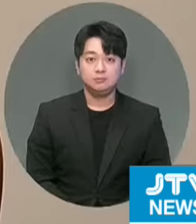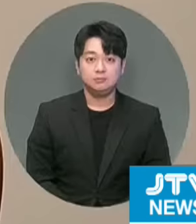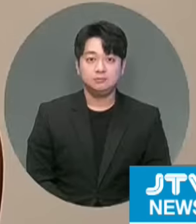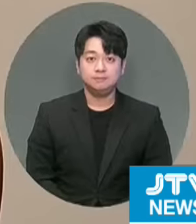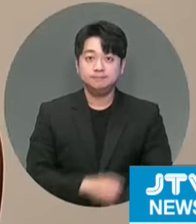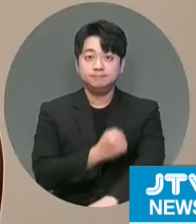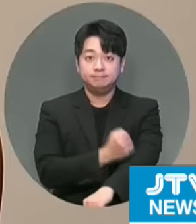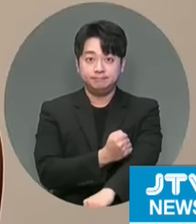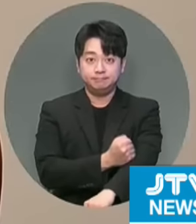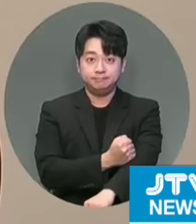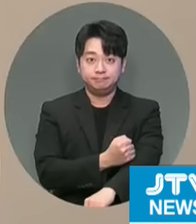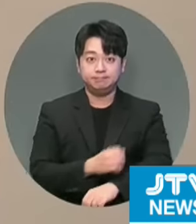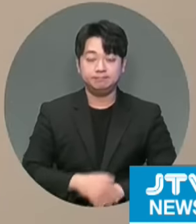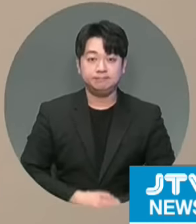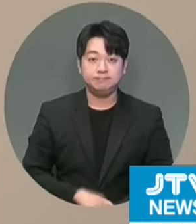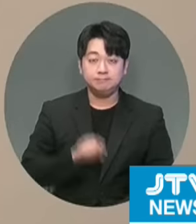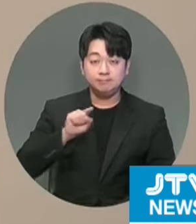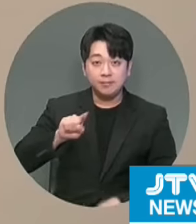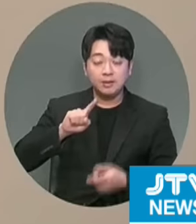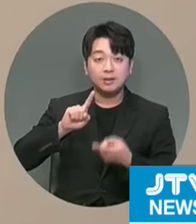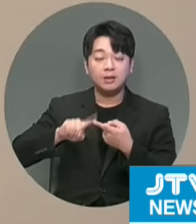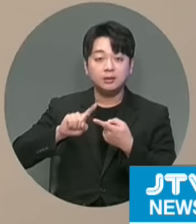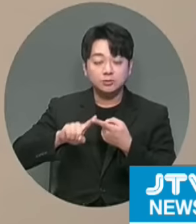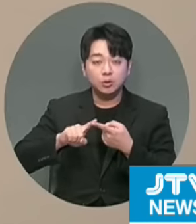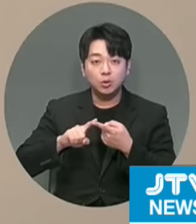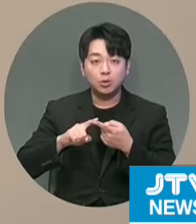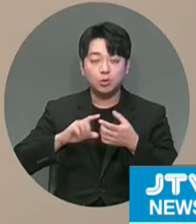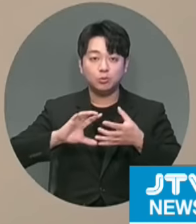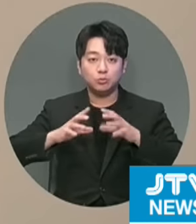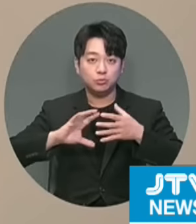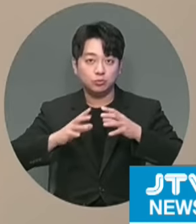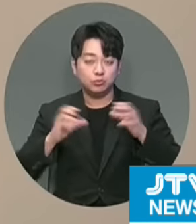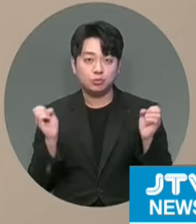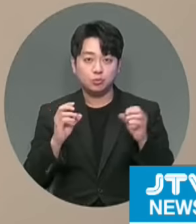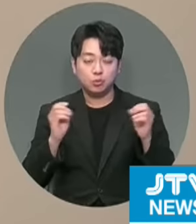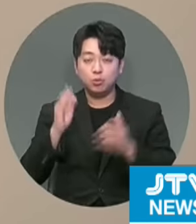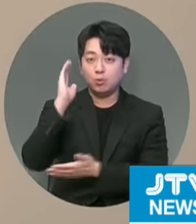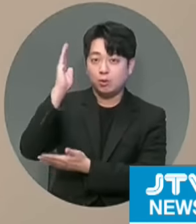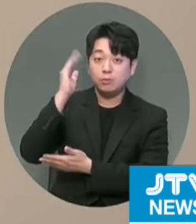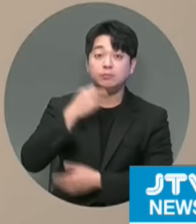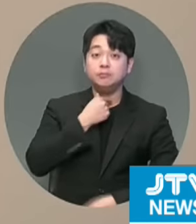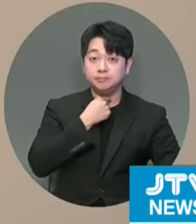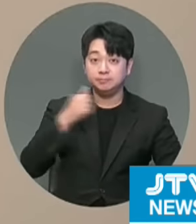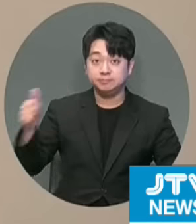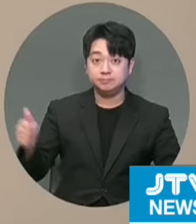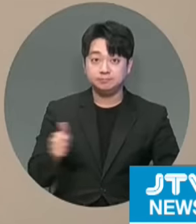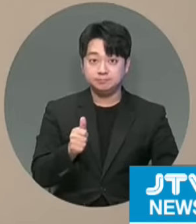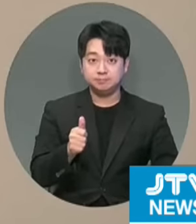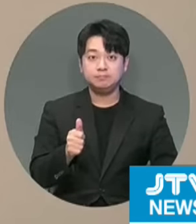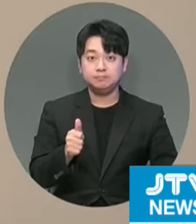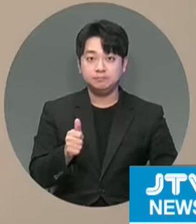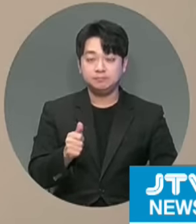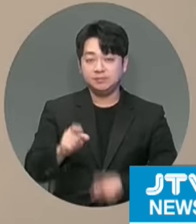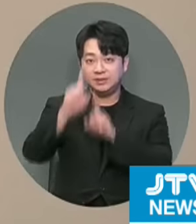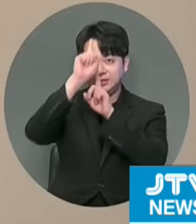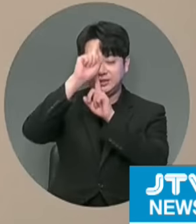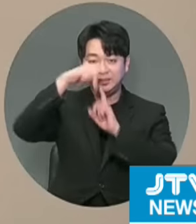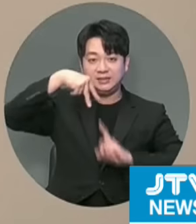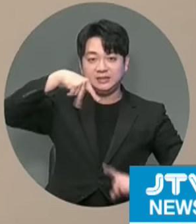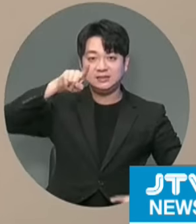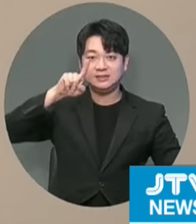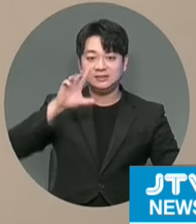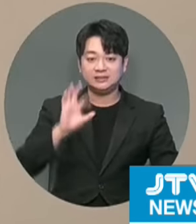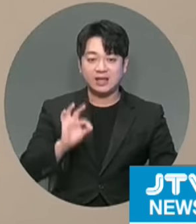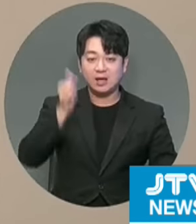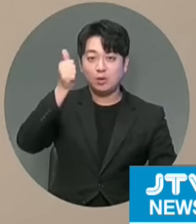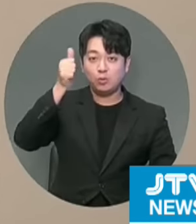조인철 의원 수고하셨습니다. 이 안건에 대해 토론 신청이 있으므로 토론을 듣도록 하겠습니다. 먼저 이상희 의원 나오셔서